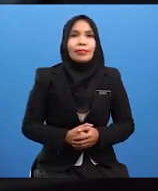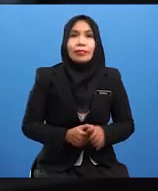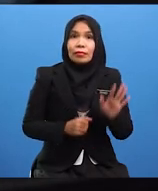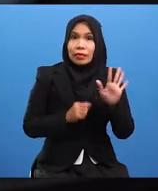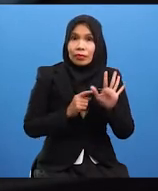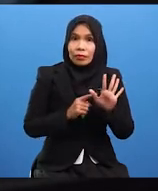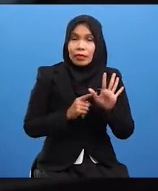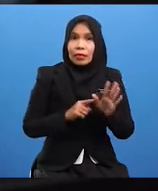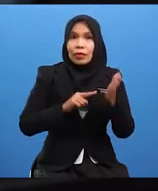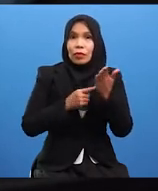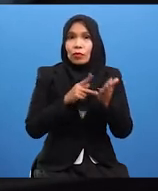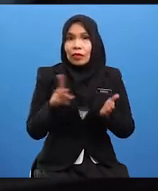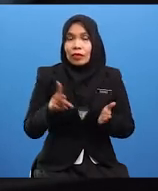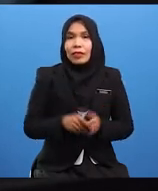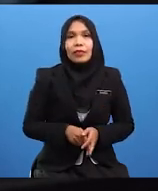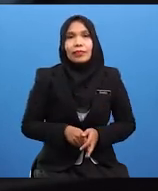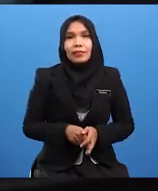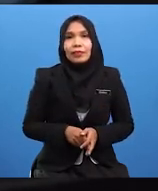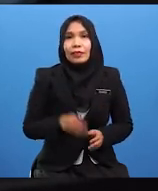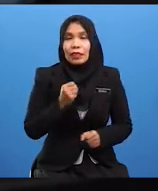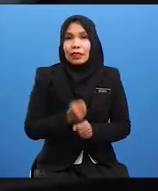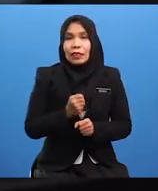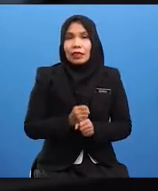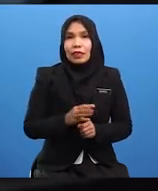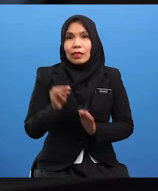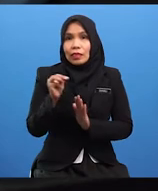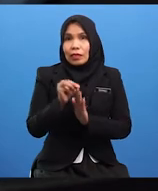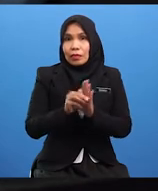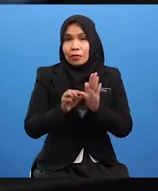Lima, mulakan kerja mengukir.